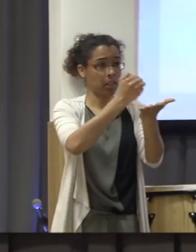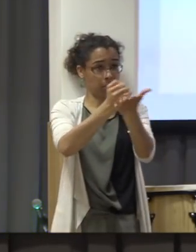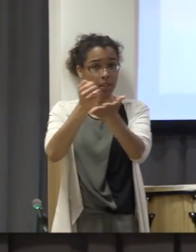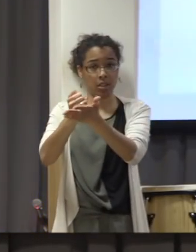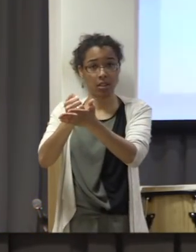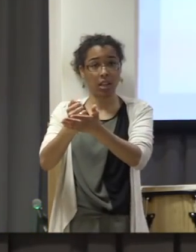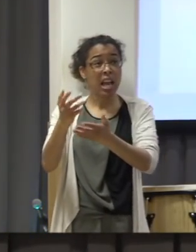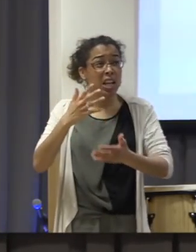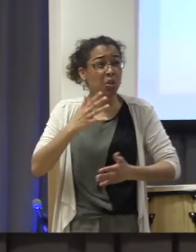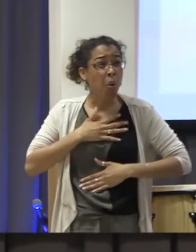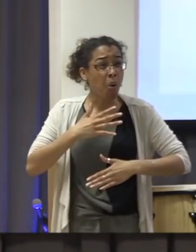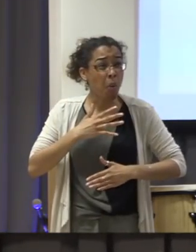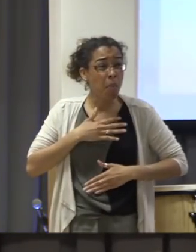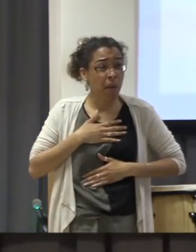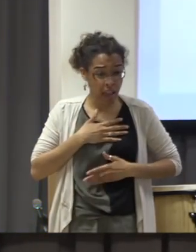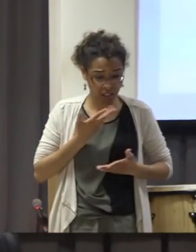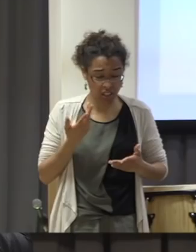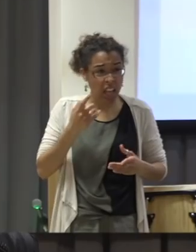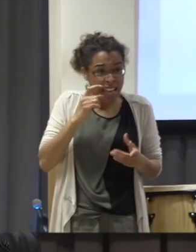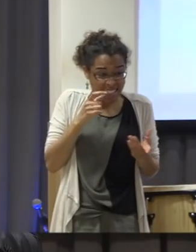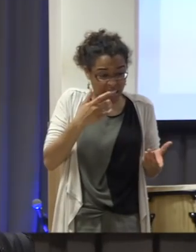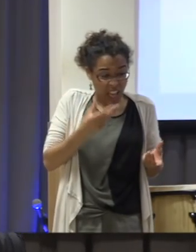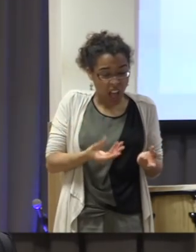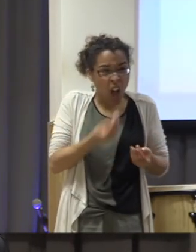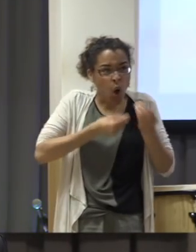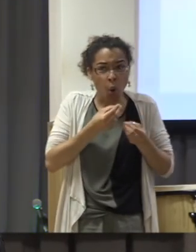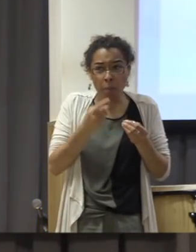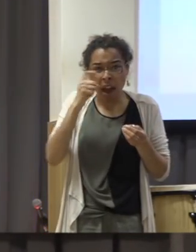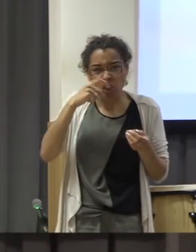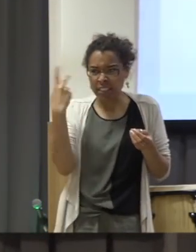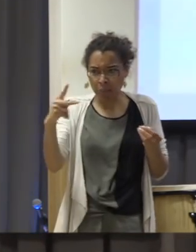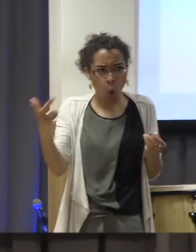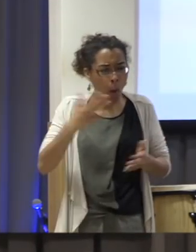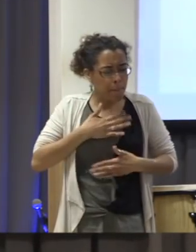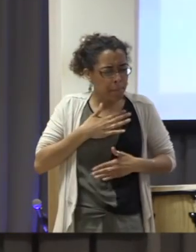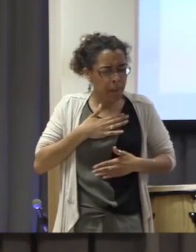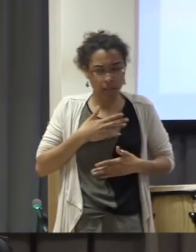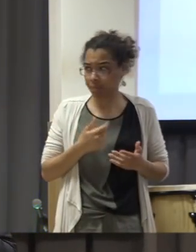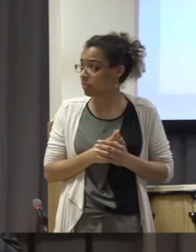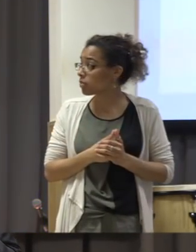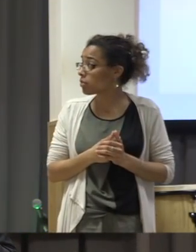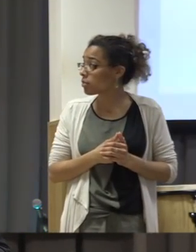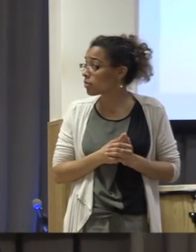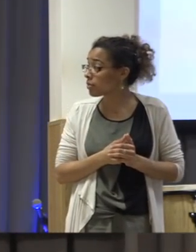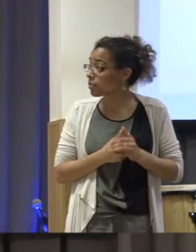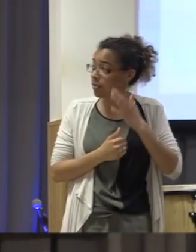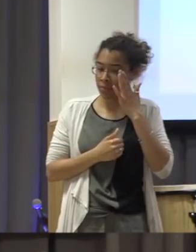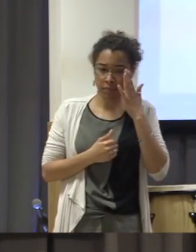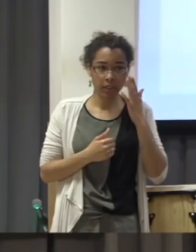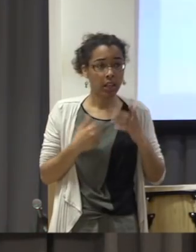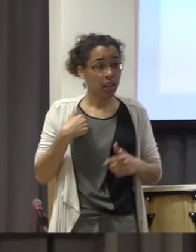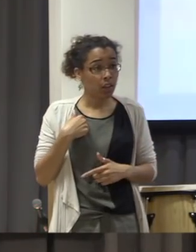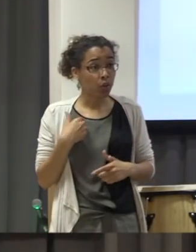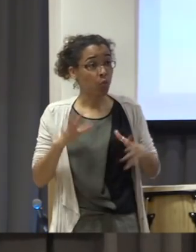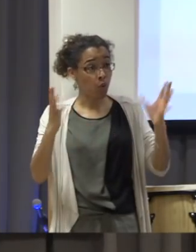Ils ont peur, en plus, c'est le repas de la sorcière la plus soupçonneuse. J'ai dit, non, ne mange pas. Quand ils ont vu, je